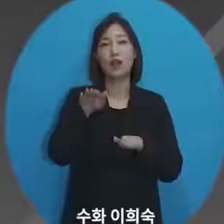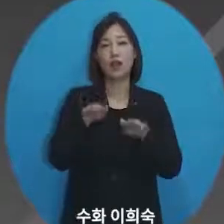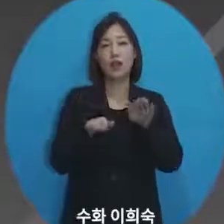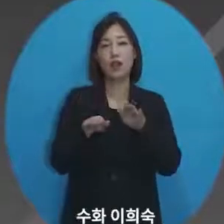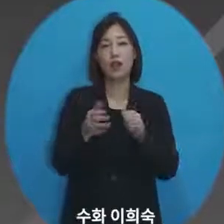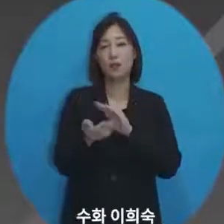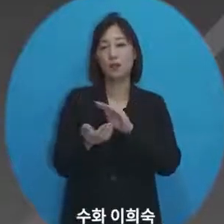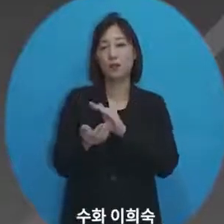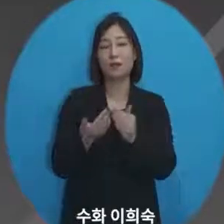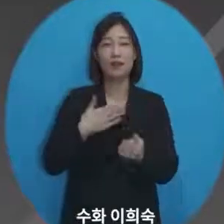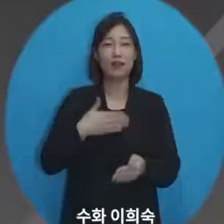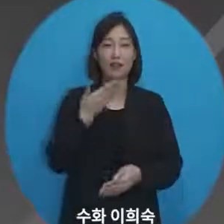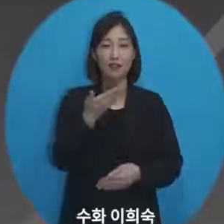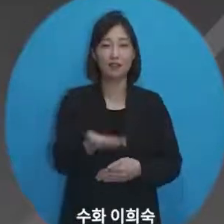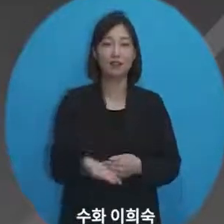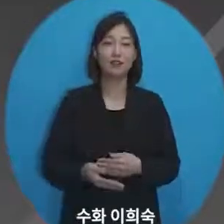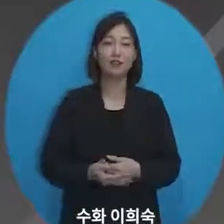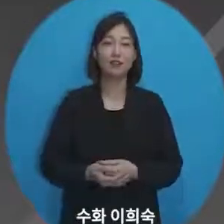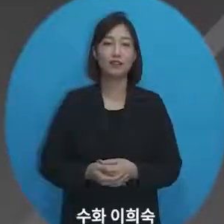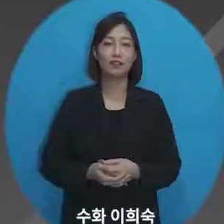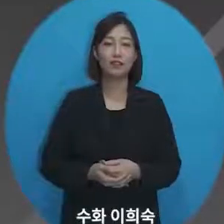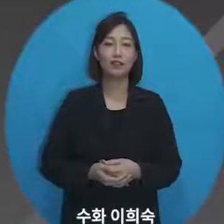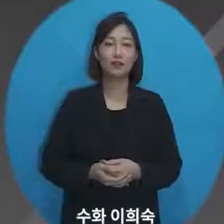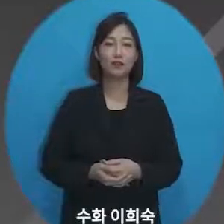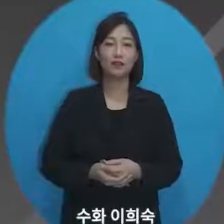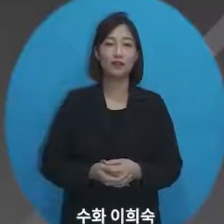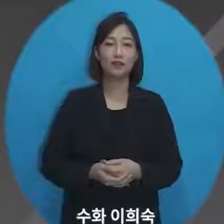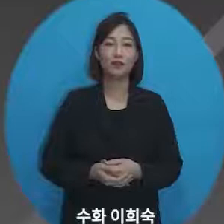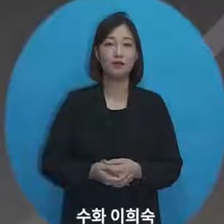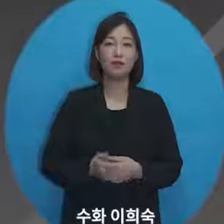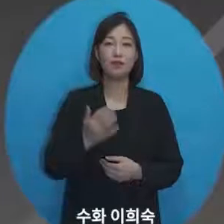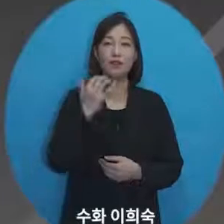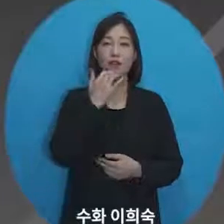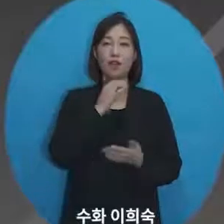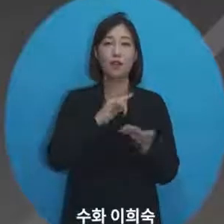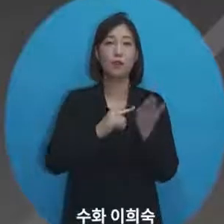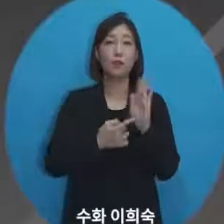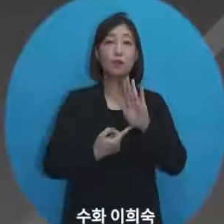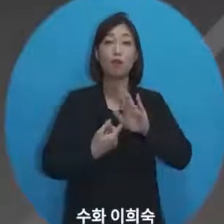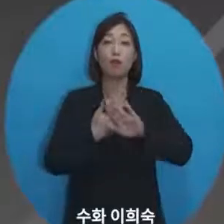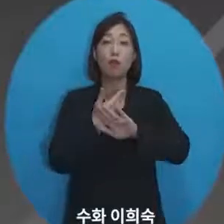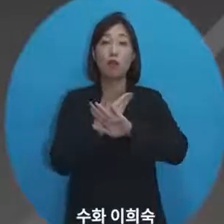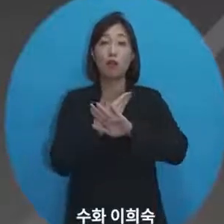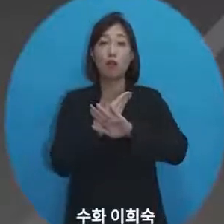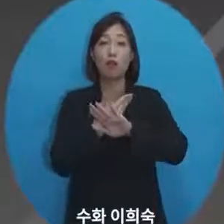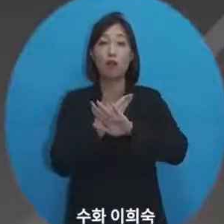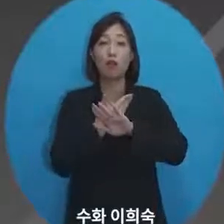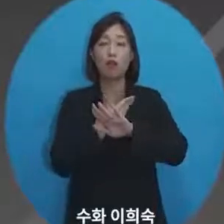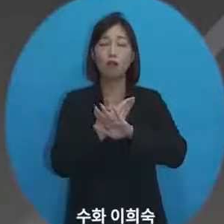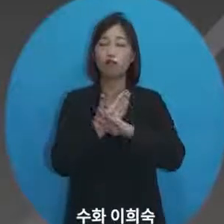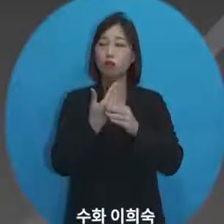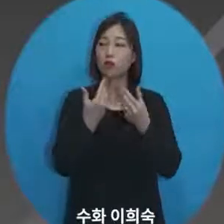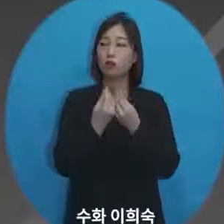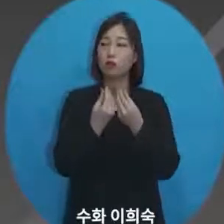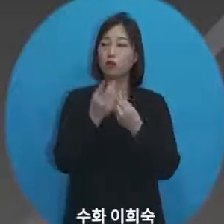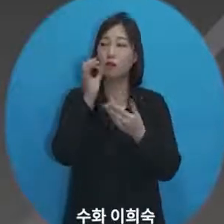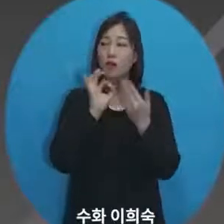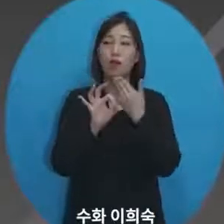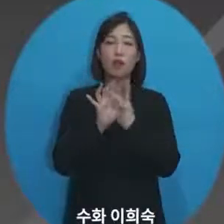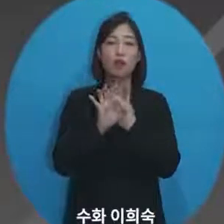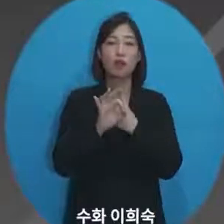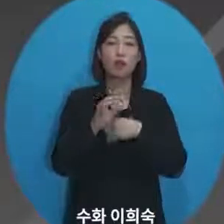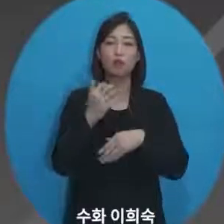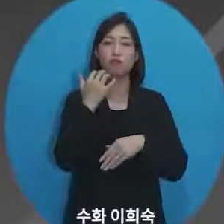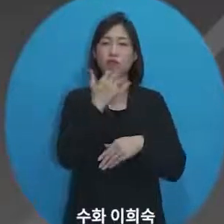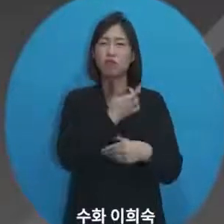설치하게 되는데 그 경사로의 바닥면의 색상을 다르게 함으로써 우리가 갑자기